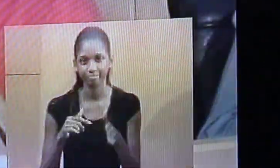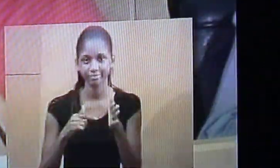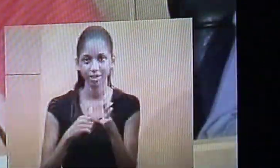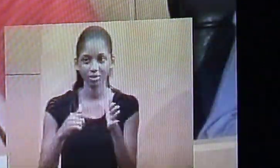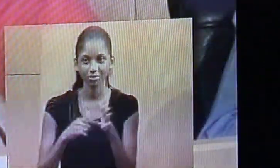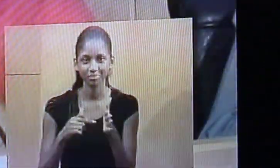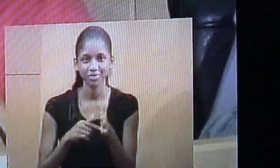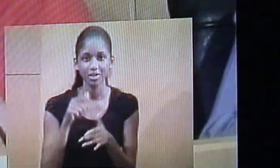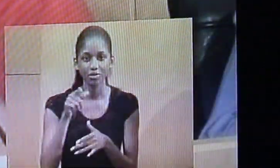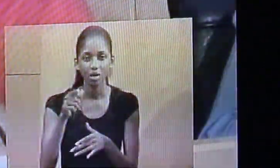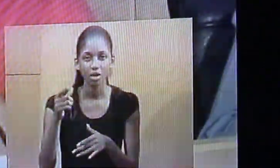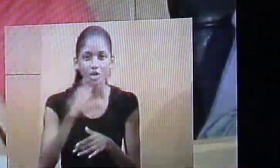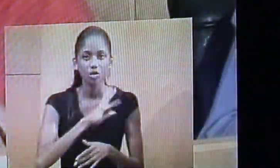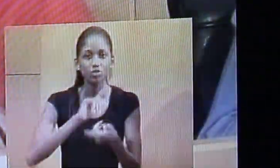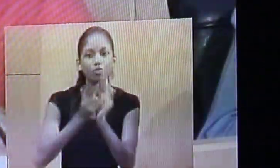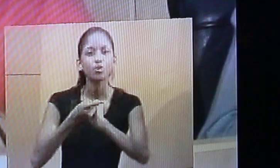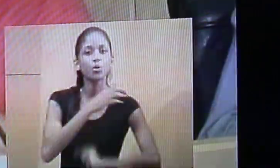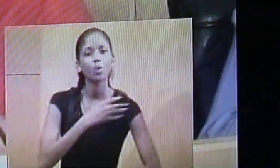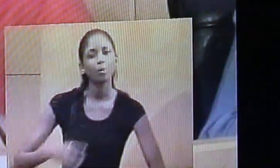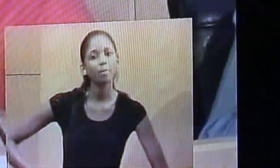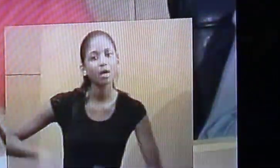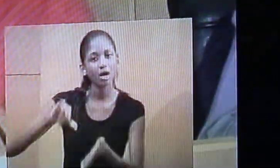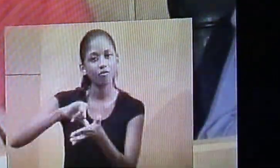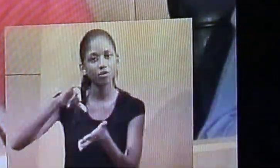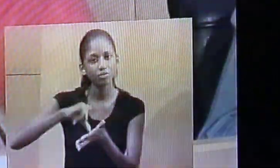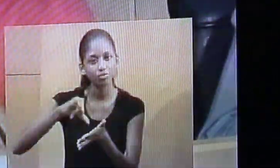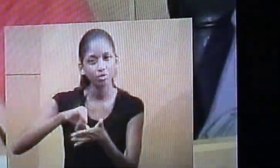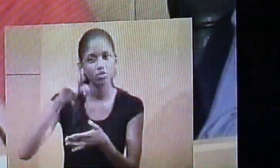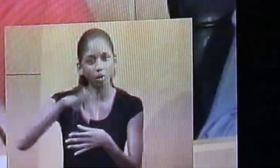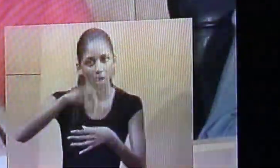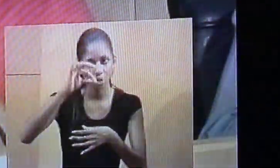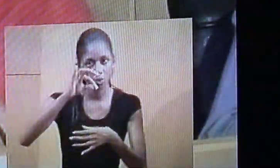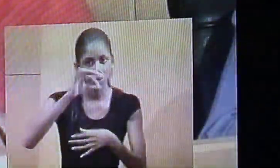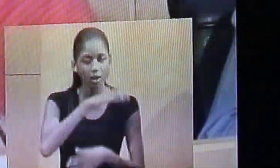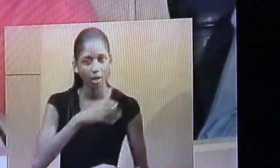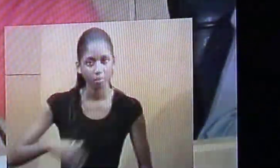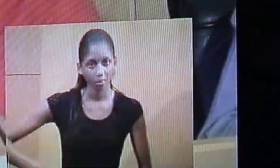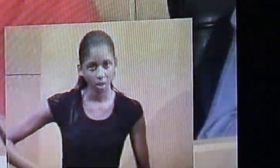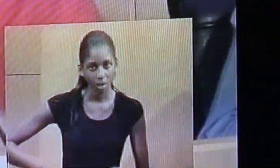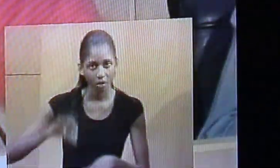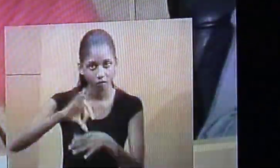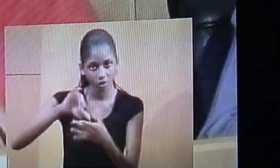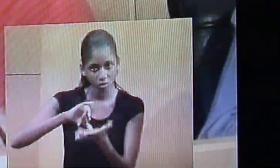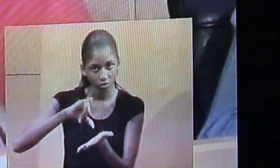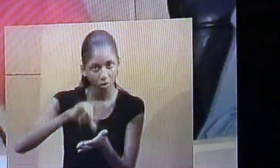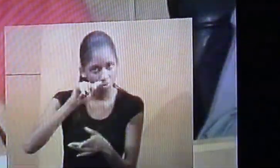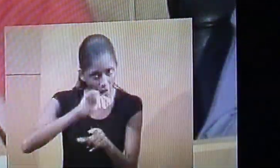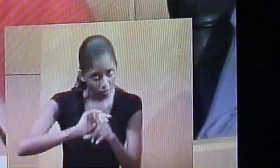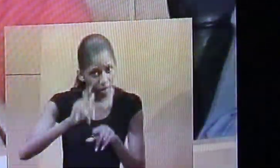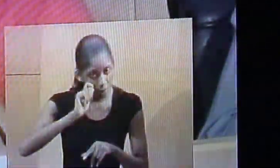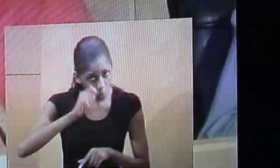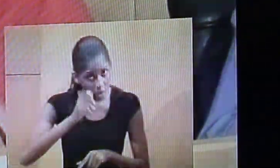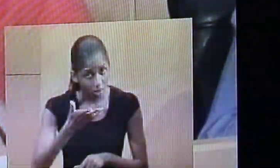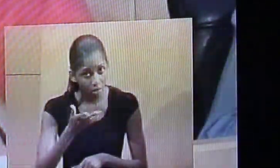Lorsque vous êtes venu maire à Fort-de-France, vous avez été le maire à Fort-de-France, avez-vous fait un